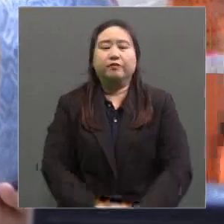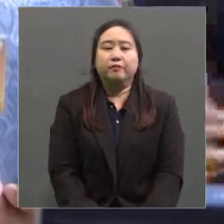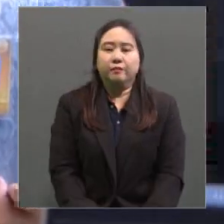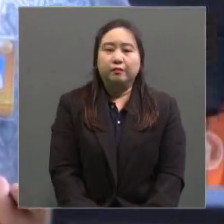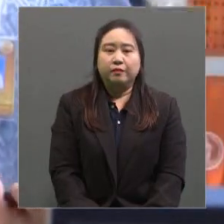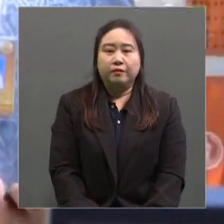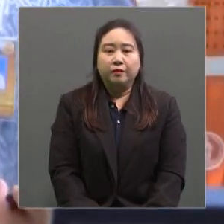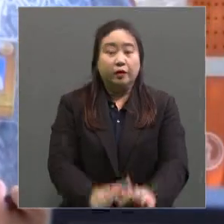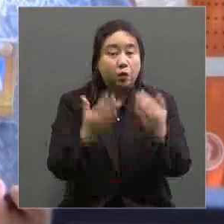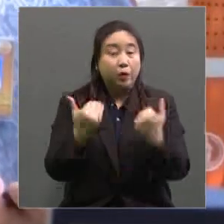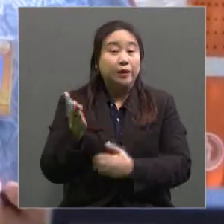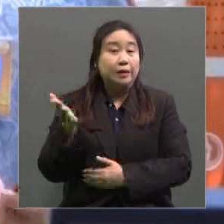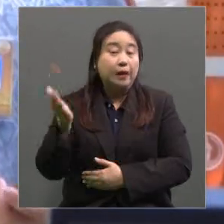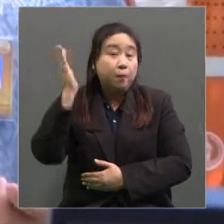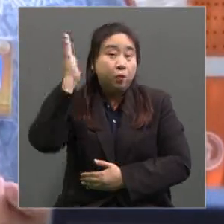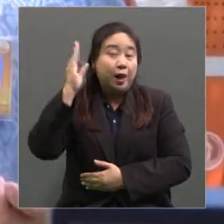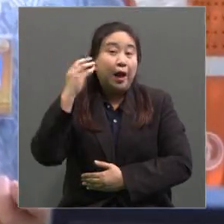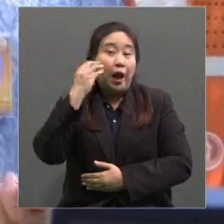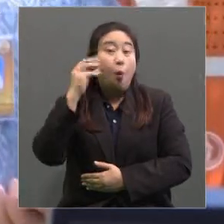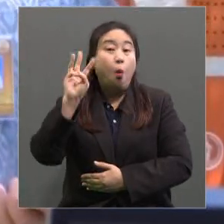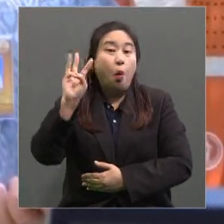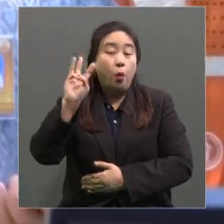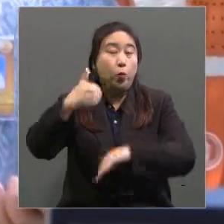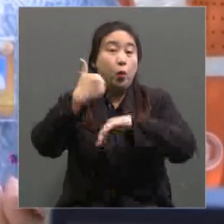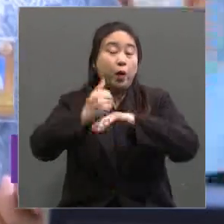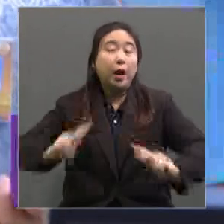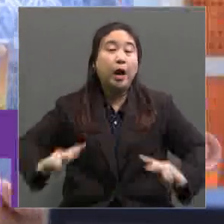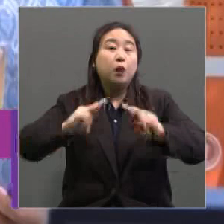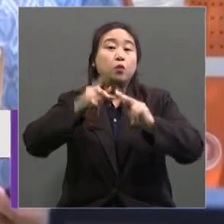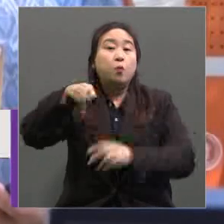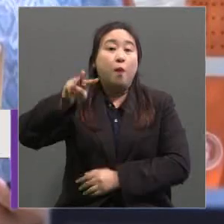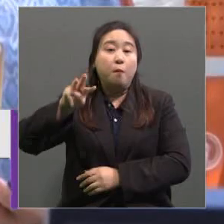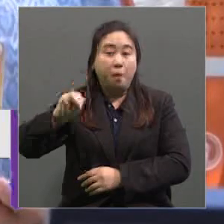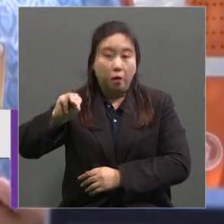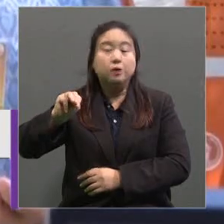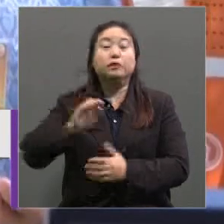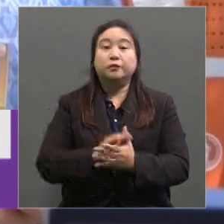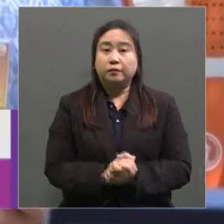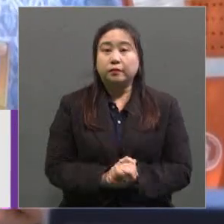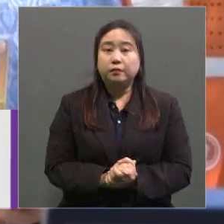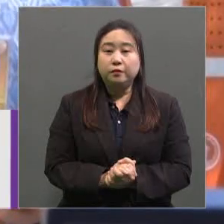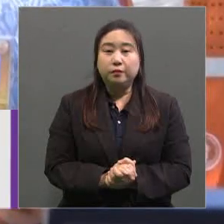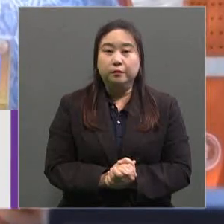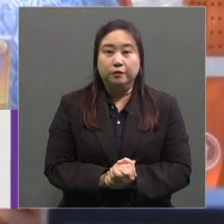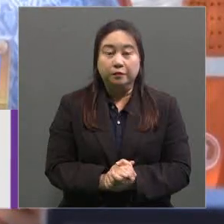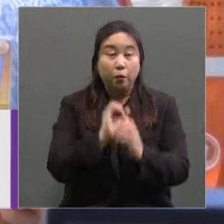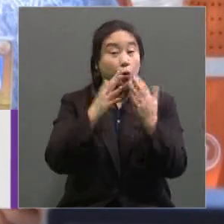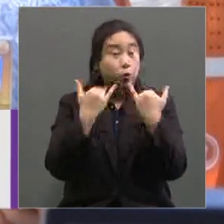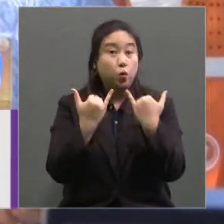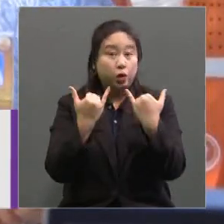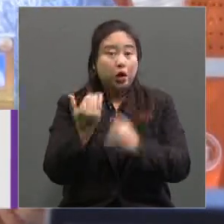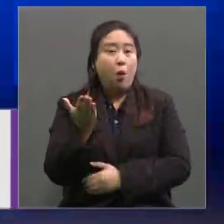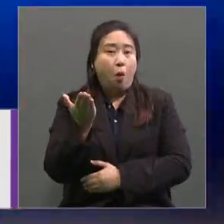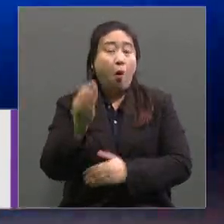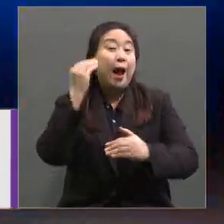ส่วนอีกท่านหนึ่งนะครับคุณวราวุฒิศิลปะอาชารัฐมนตรีว่าการกระทรวงการพัฒนาสังคมและความมั่นคงของมนุษย์ก็บอกว่าตอนนี้ได้ข